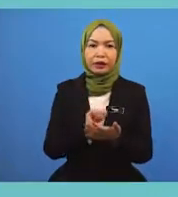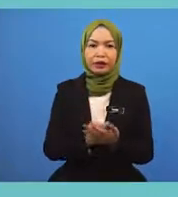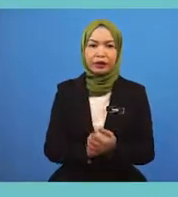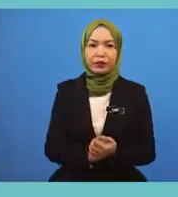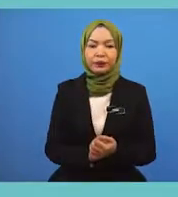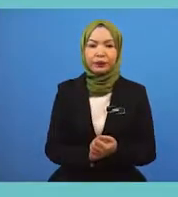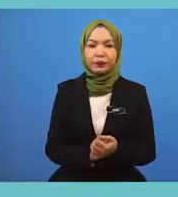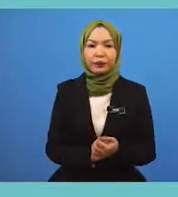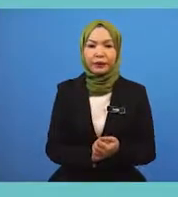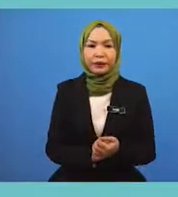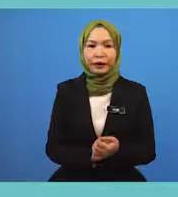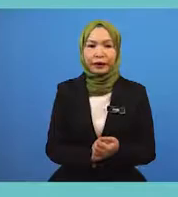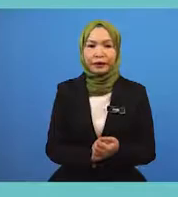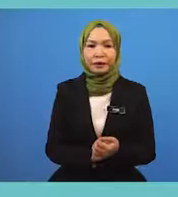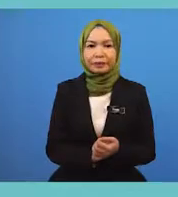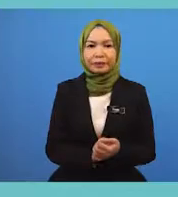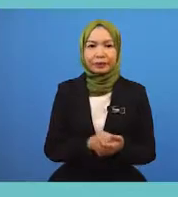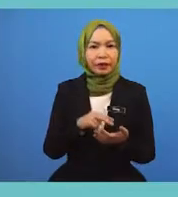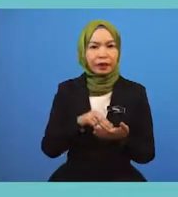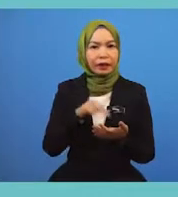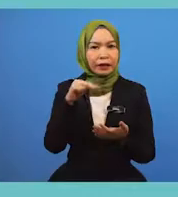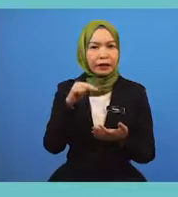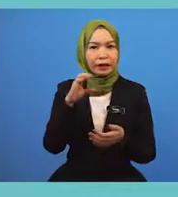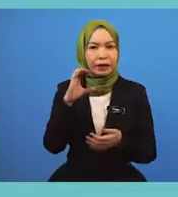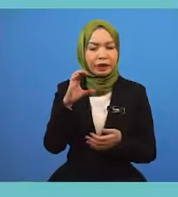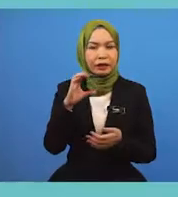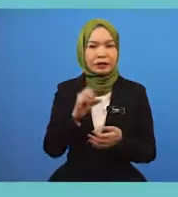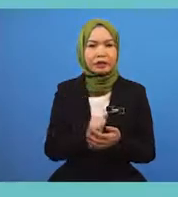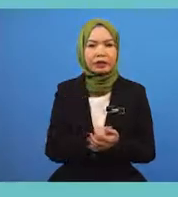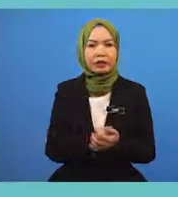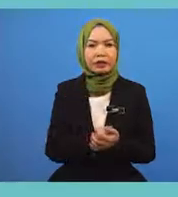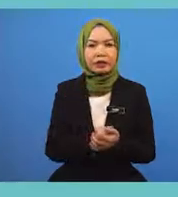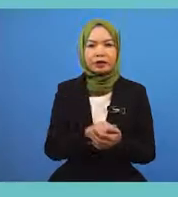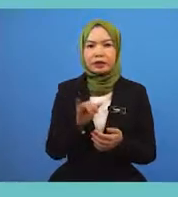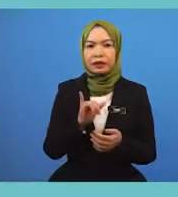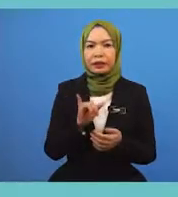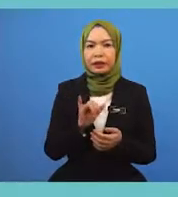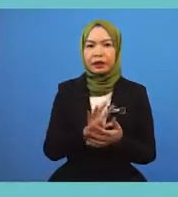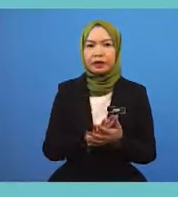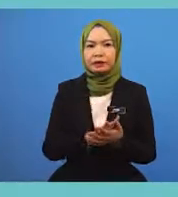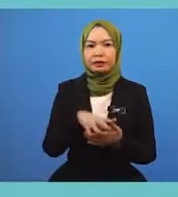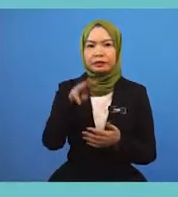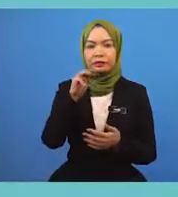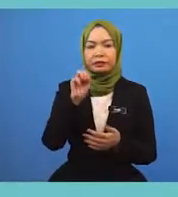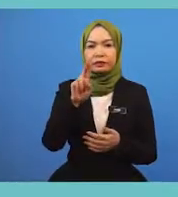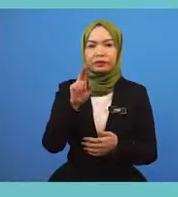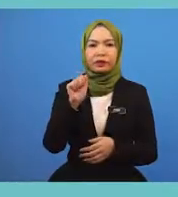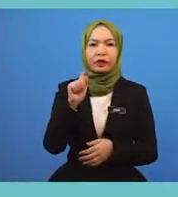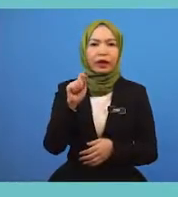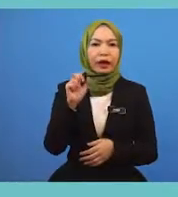gram. Nilai C pula ialah muatan haba iaitu sebanyak